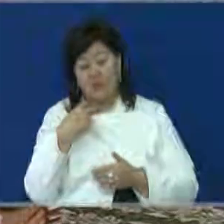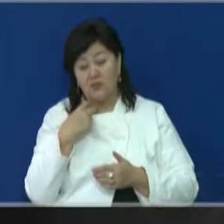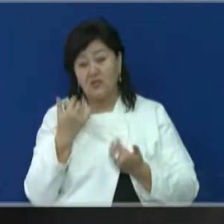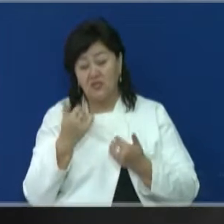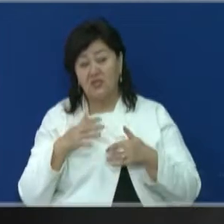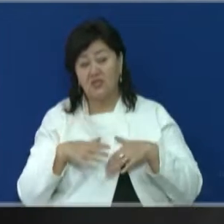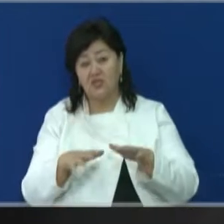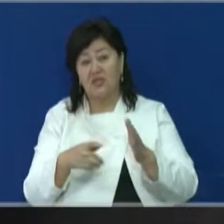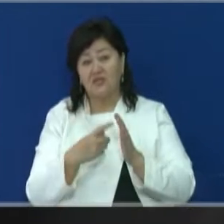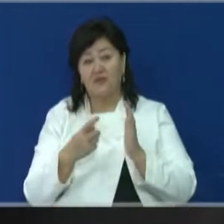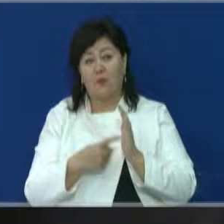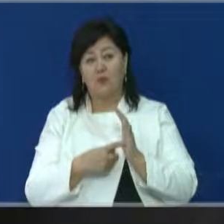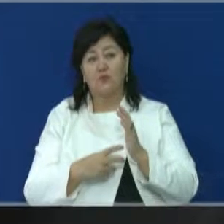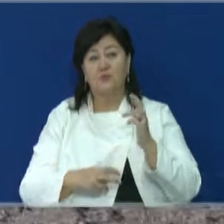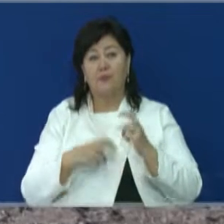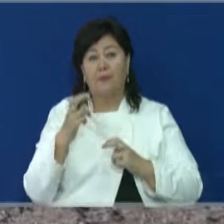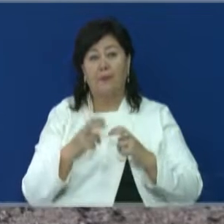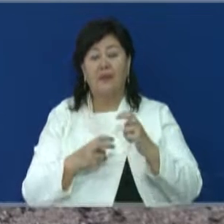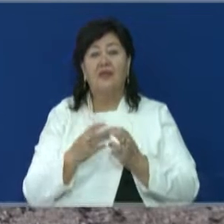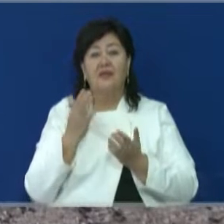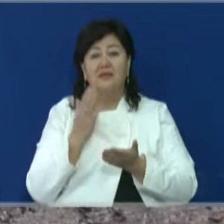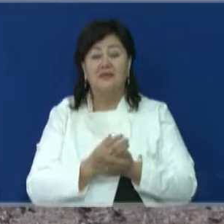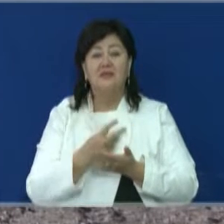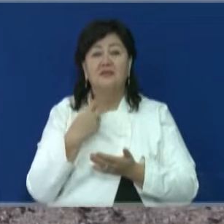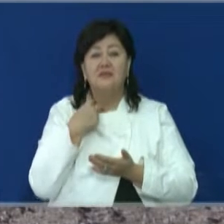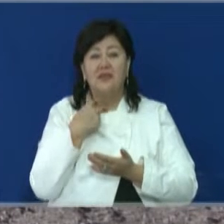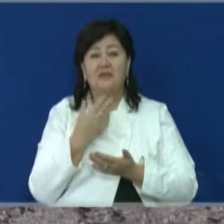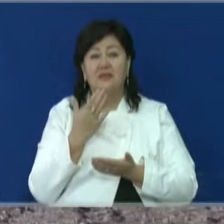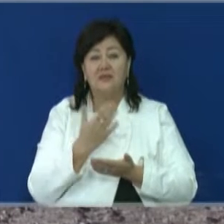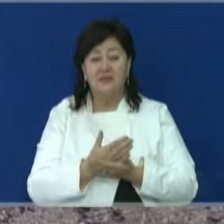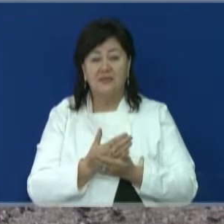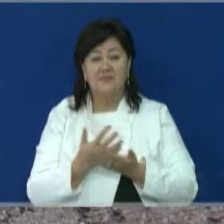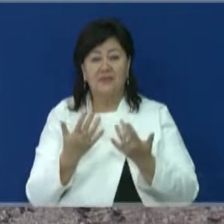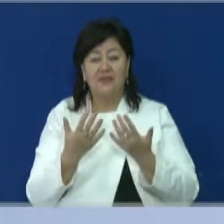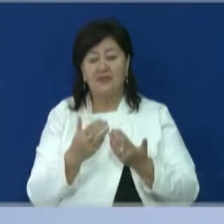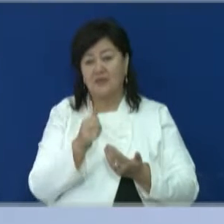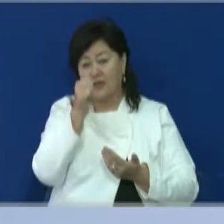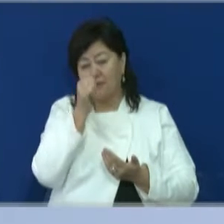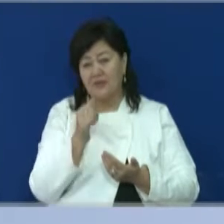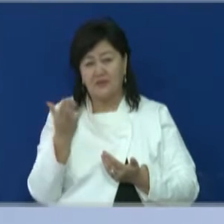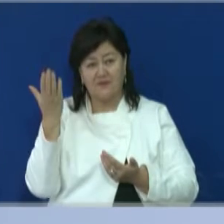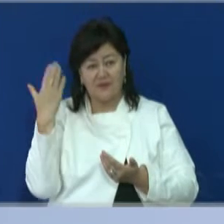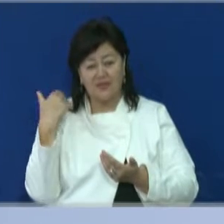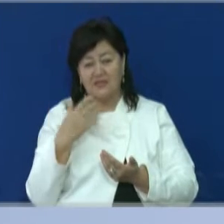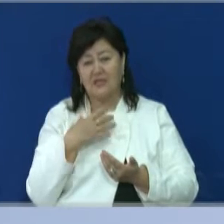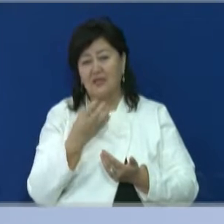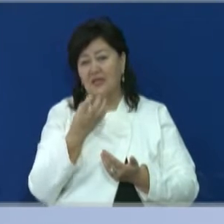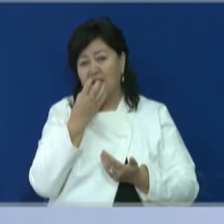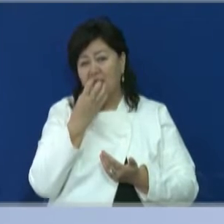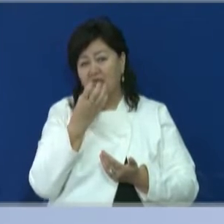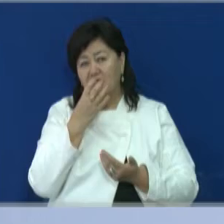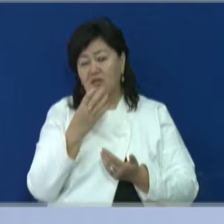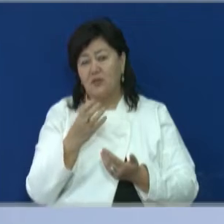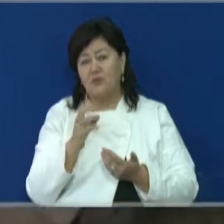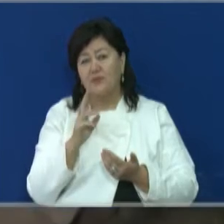шешілуде. Кәсіпорынның қарыздары бар екені бұрыннан белгілі. Бірнеше ай бұрын Дмитрий Гариков жылу коммунэнерго мекемесінің